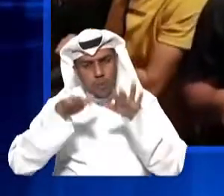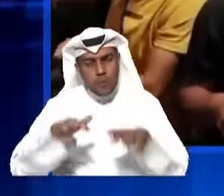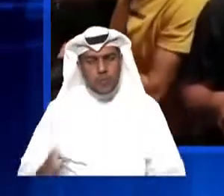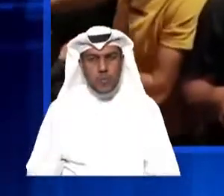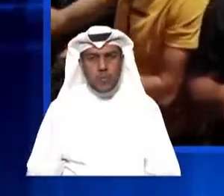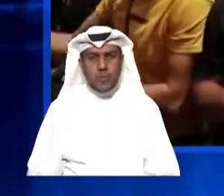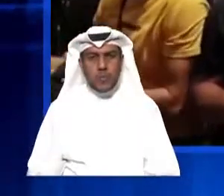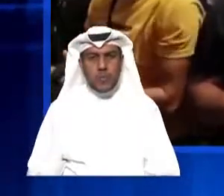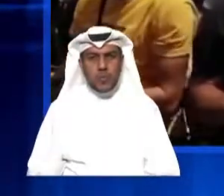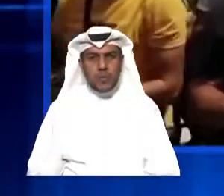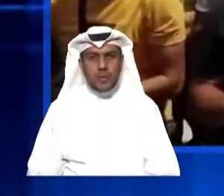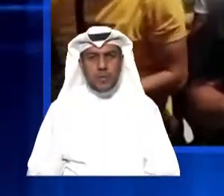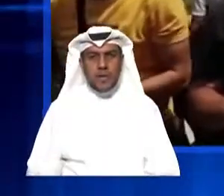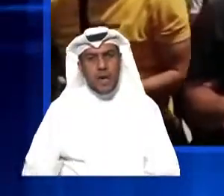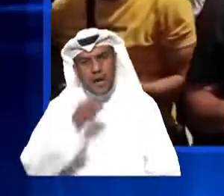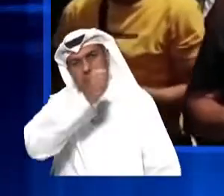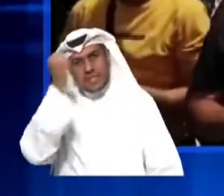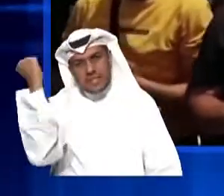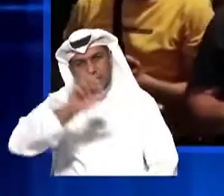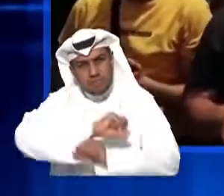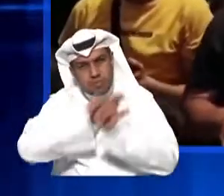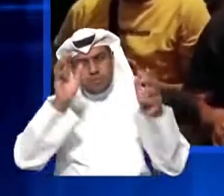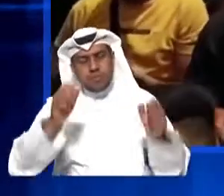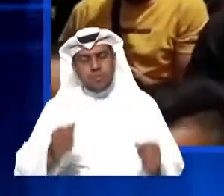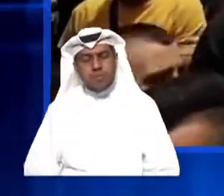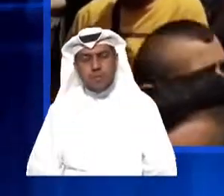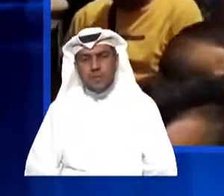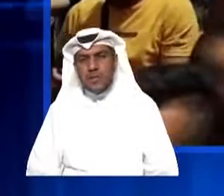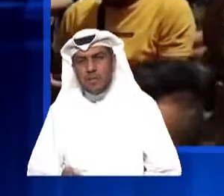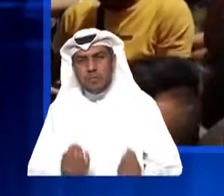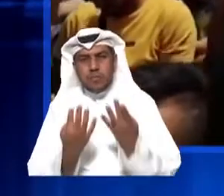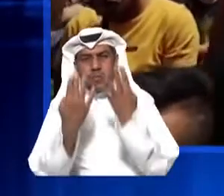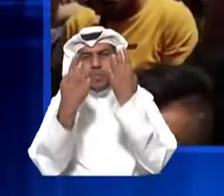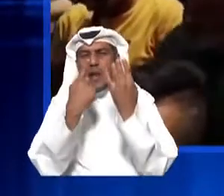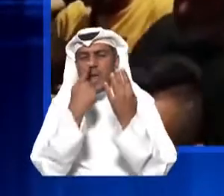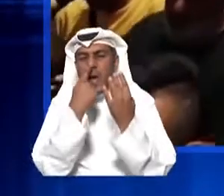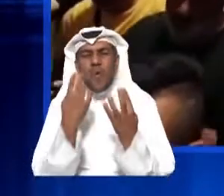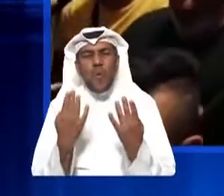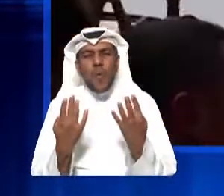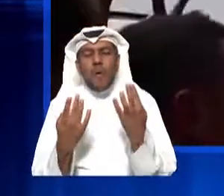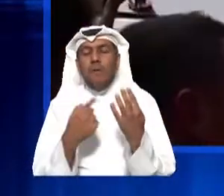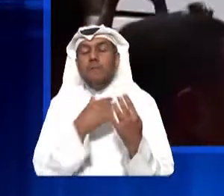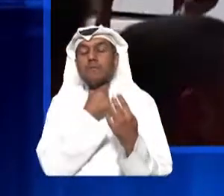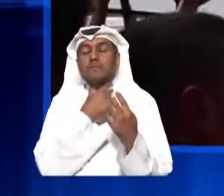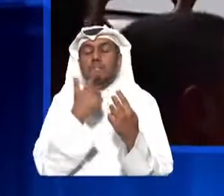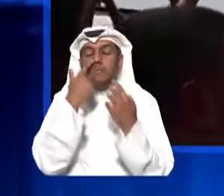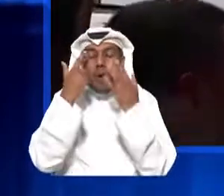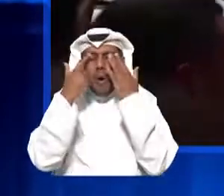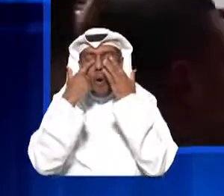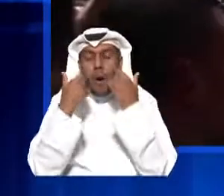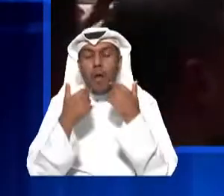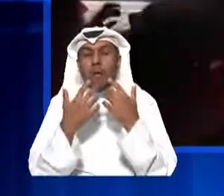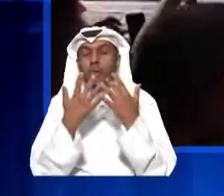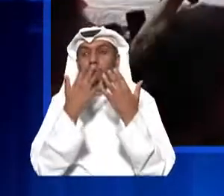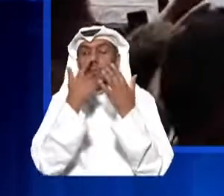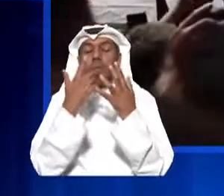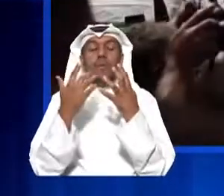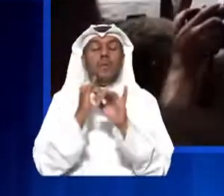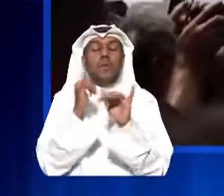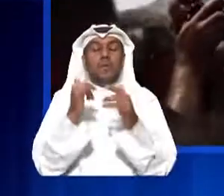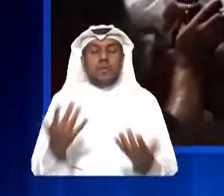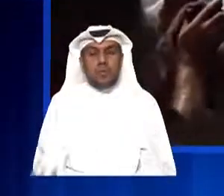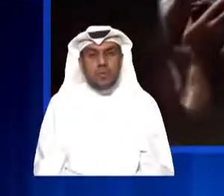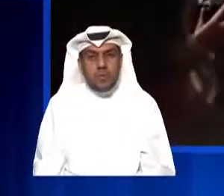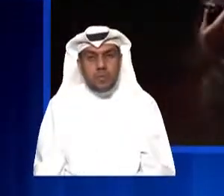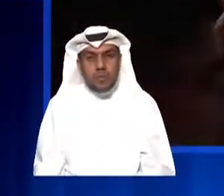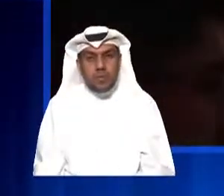ما أدى لإصابة العشرات جراء الشظايا التي انطلقت من هذه القنابل في وقت انطلقت أيضا في